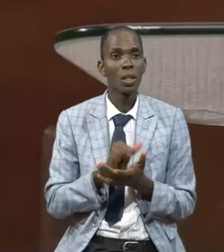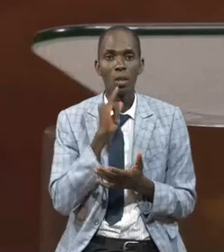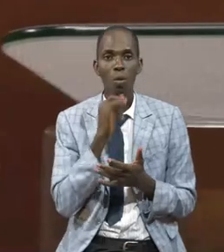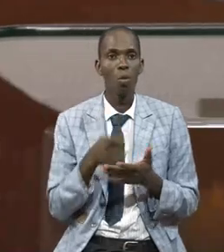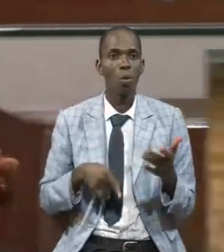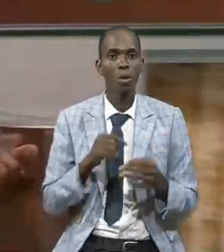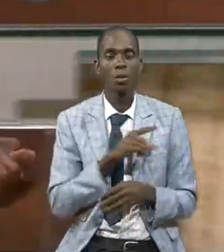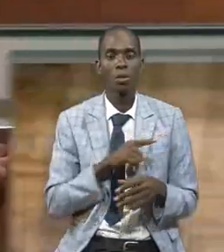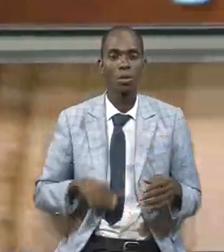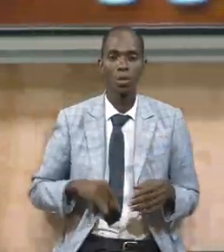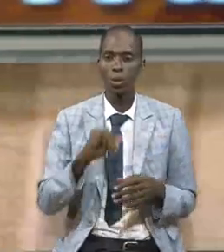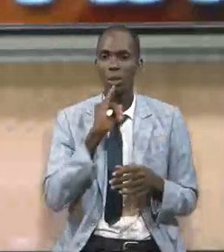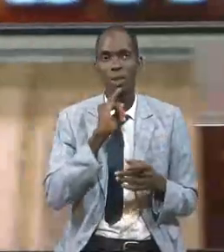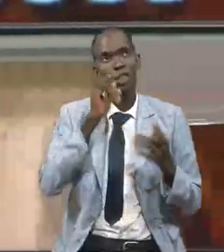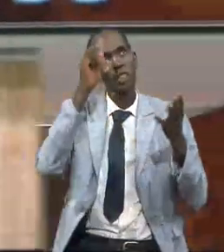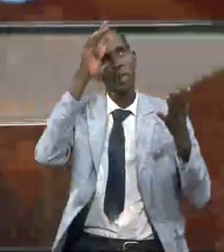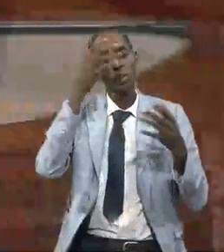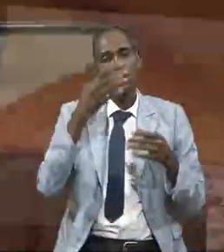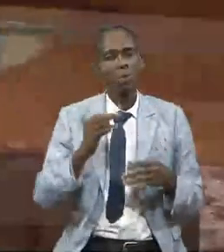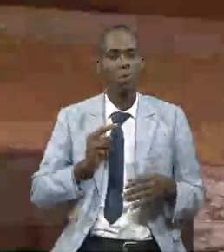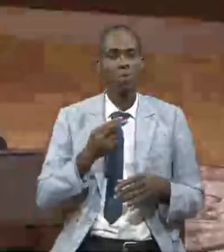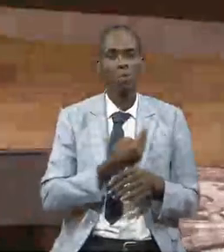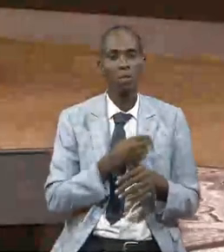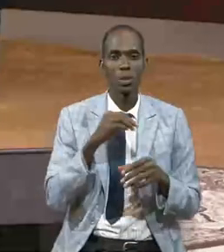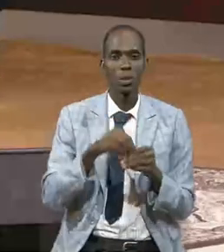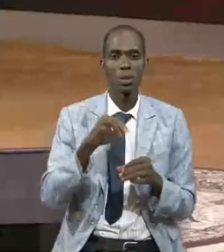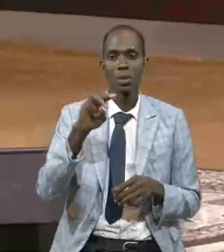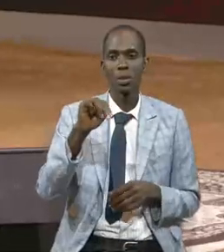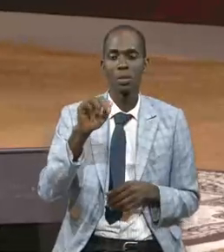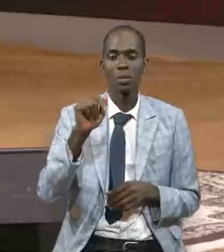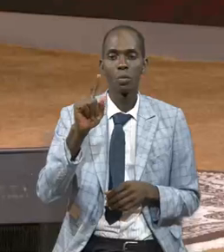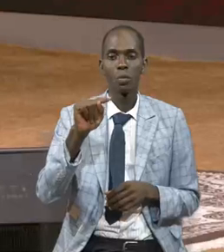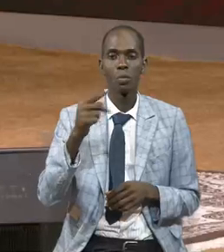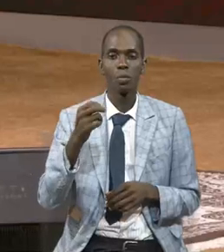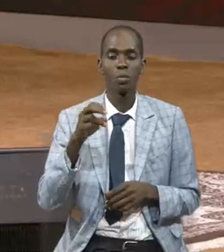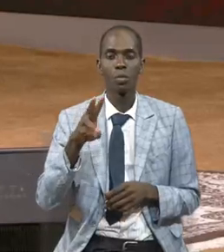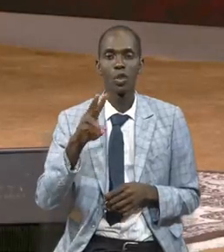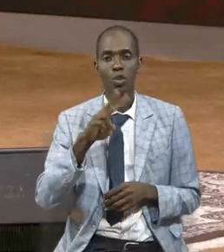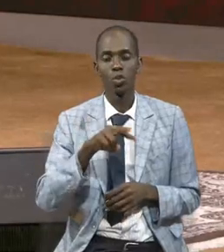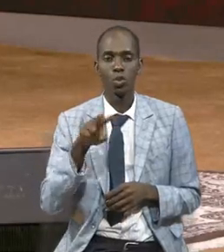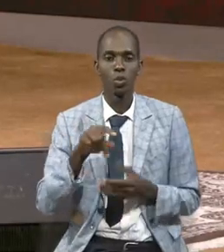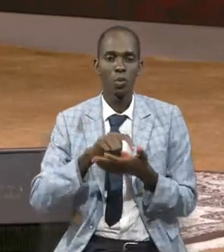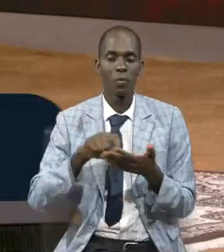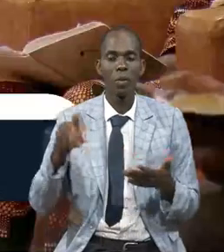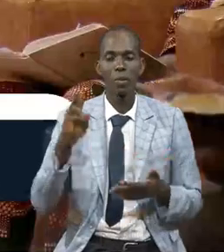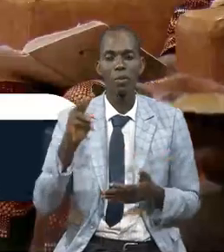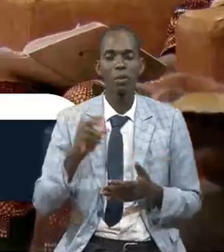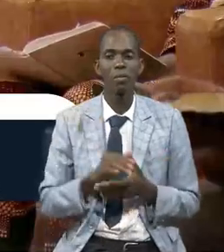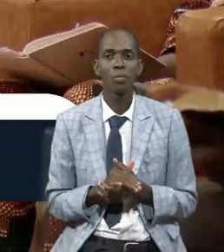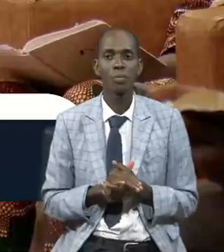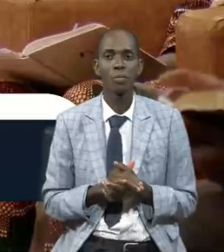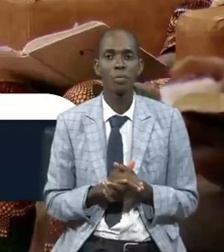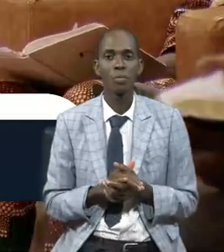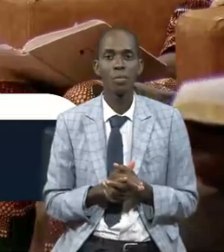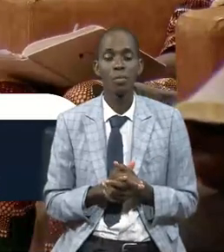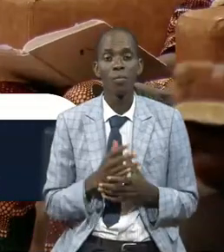le Seigneur espère de nous. Matthieu 22, verset 16. Matthieu